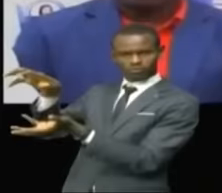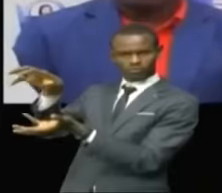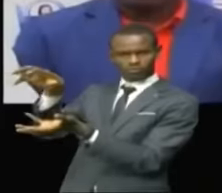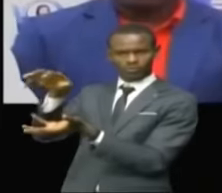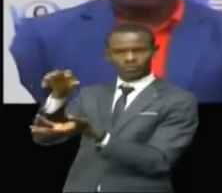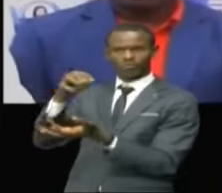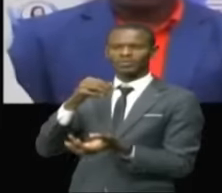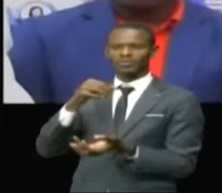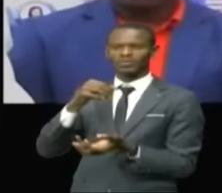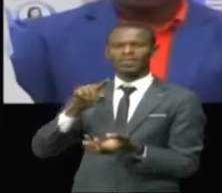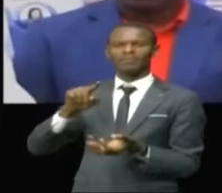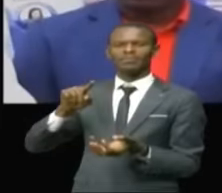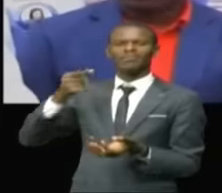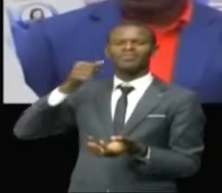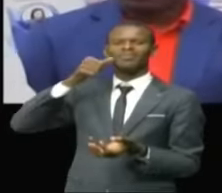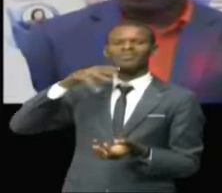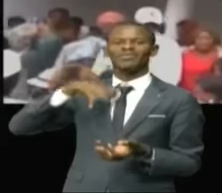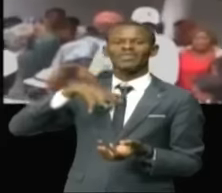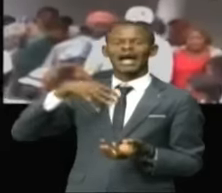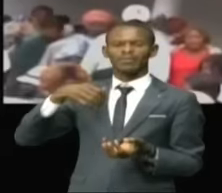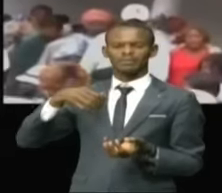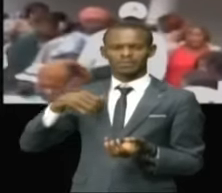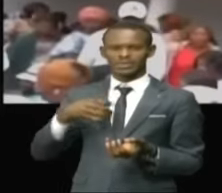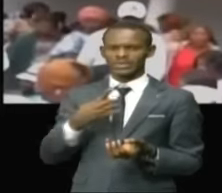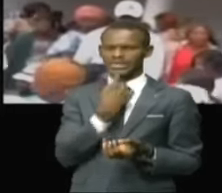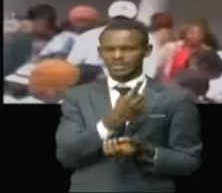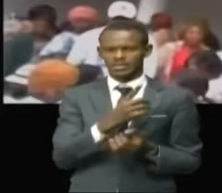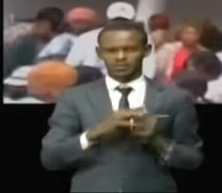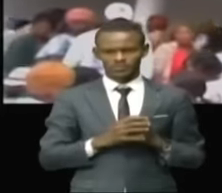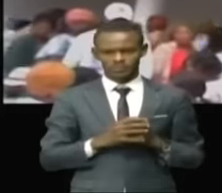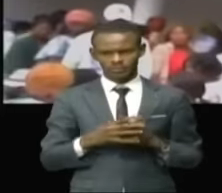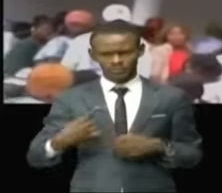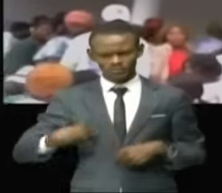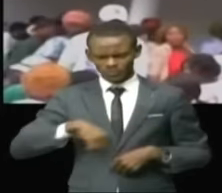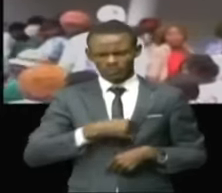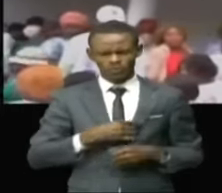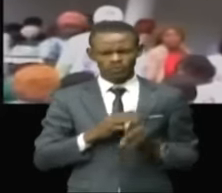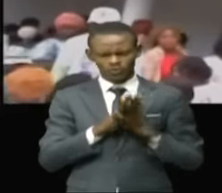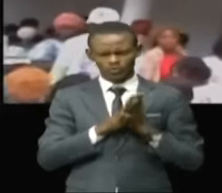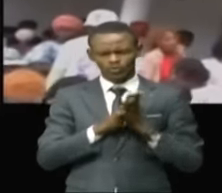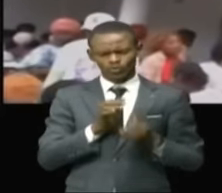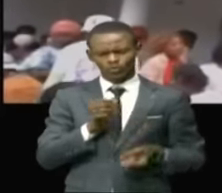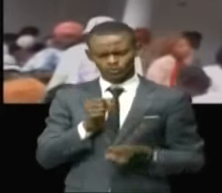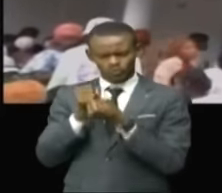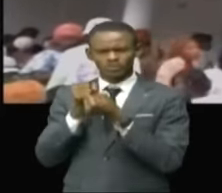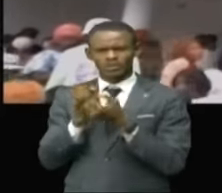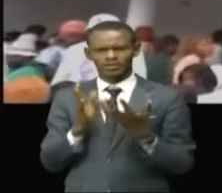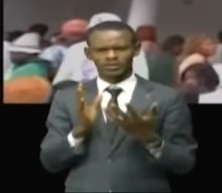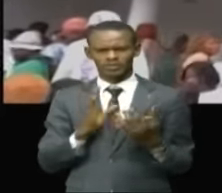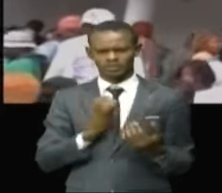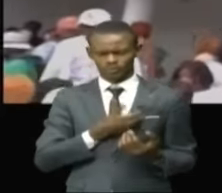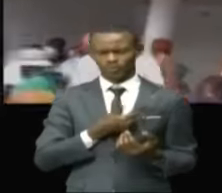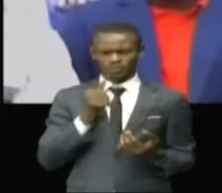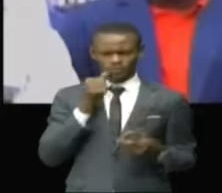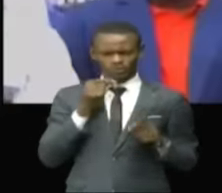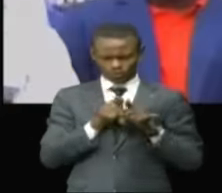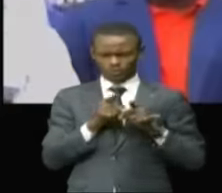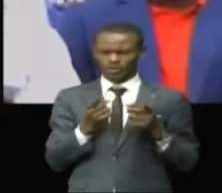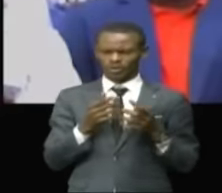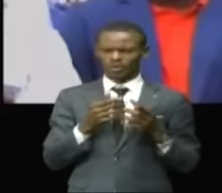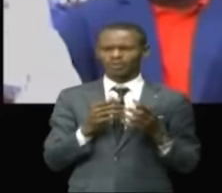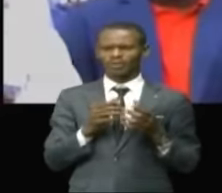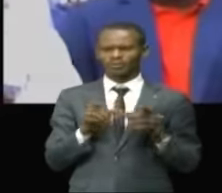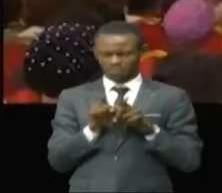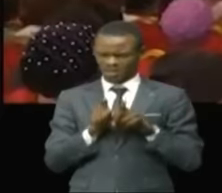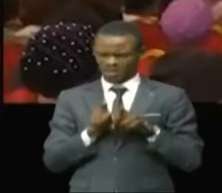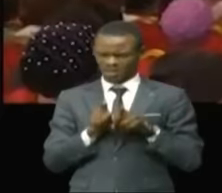Nous devons soutenir notre soeur, nous devons soutenir notre maman, notre grande soeur, et nous devons être derrière